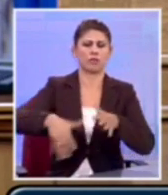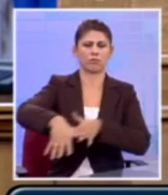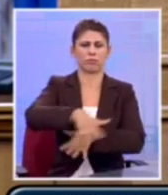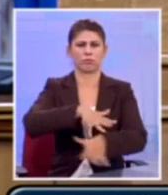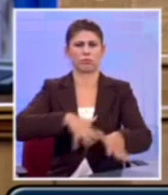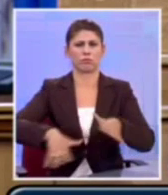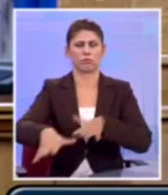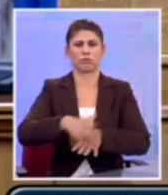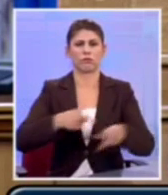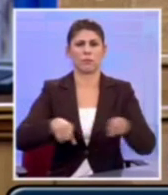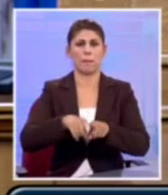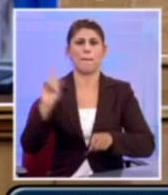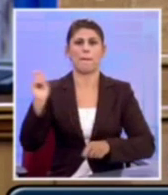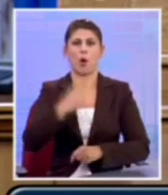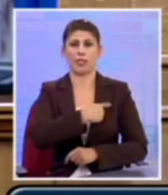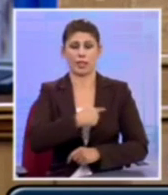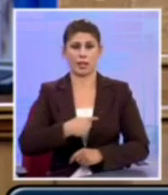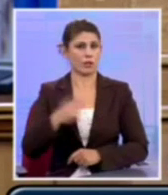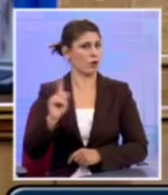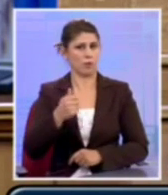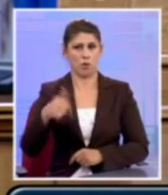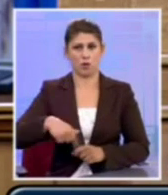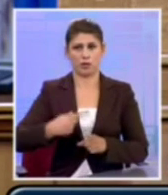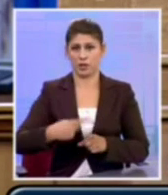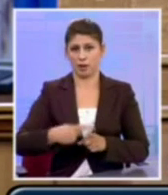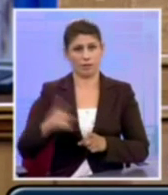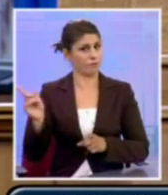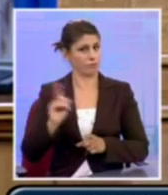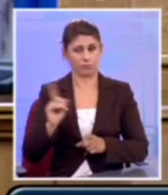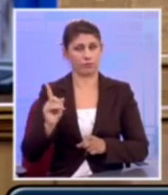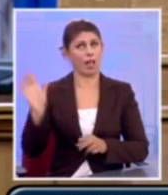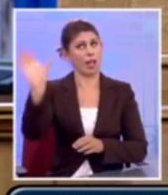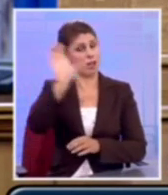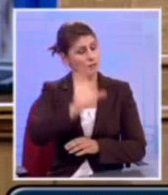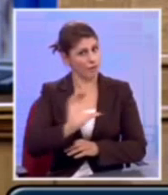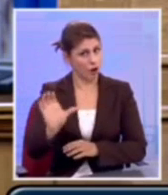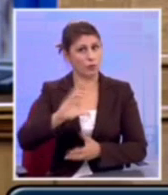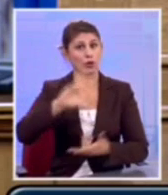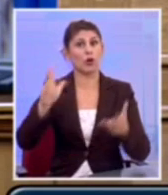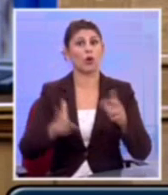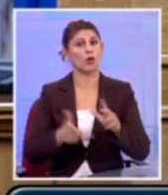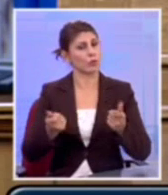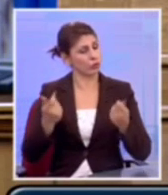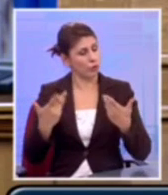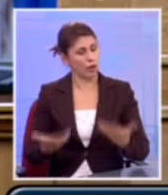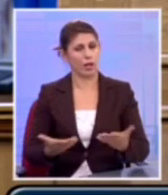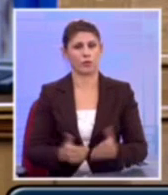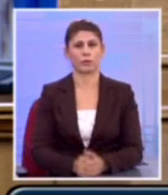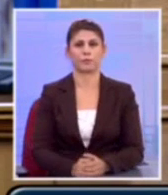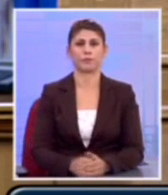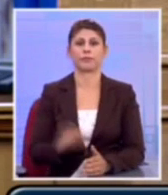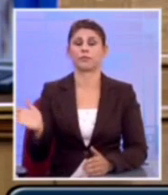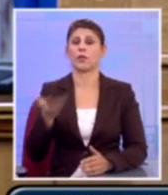τις πολιτικές ηγεσίες όχι μόνο στην Ελλάδα αλλά και στην Ευρώπη και στον κόσμο, και όταν